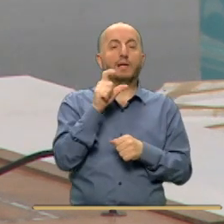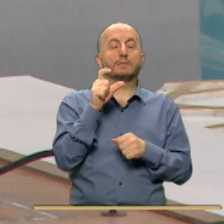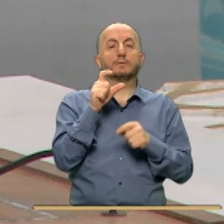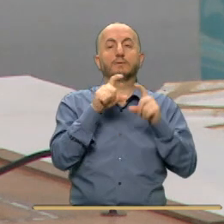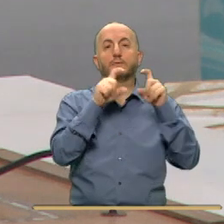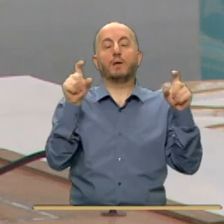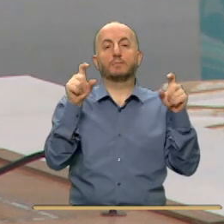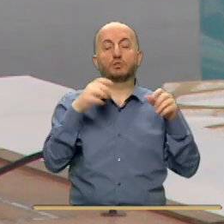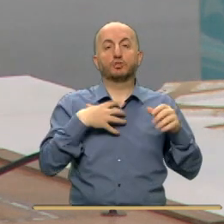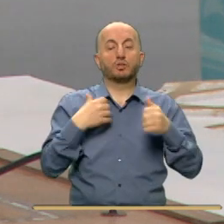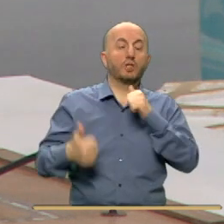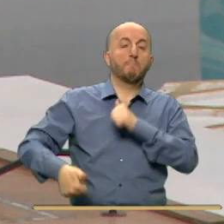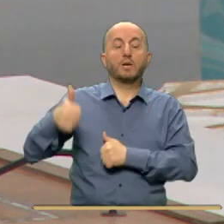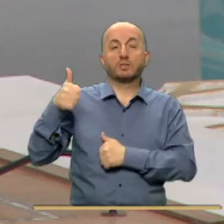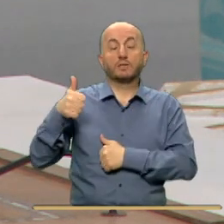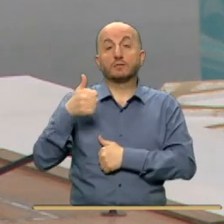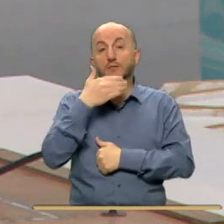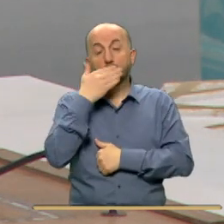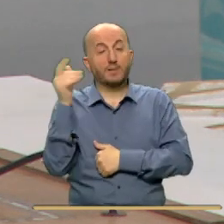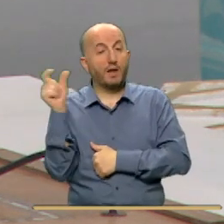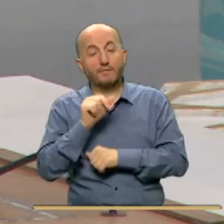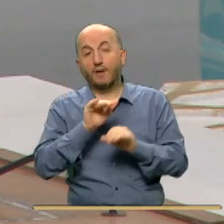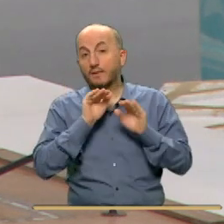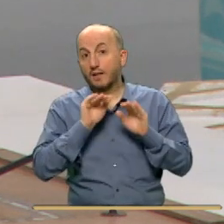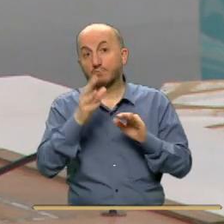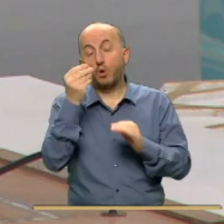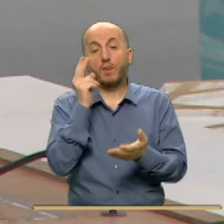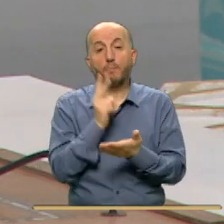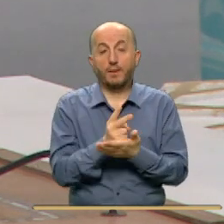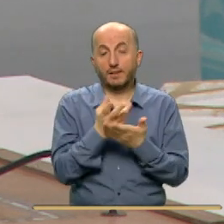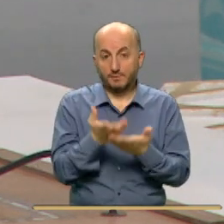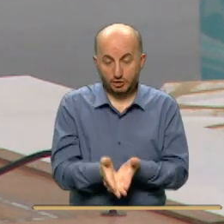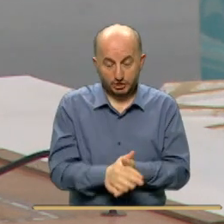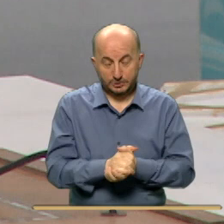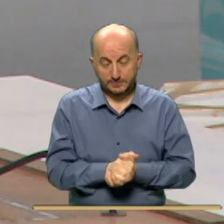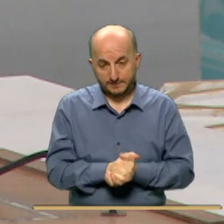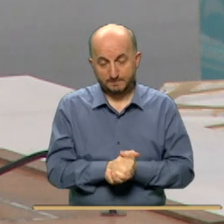İşleri Başkanlığımız Ramazan ve dayanışma olarak belirlemiştir.